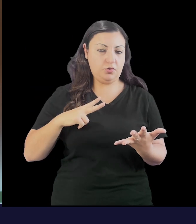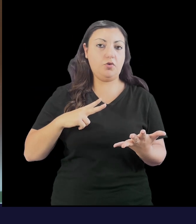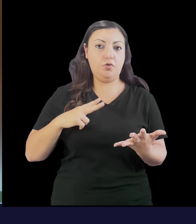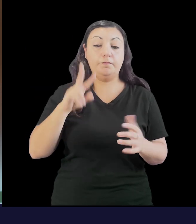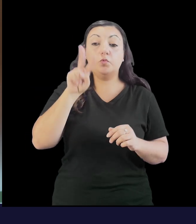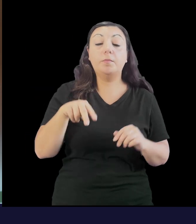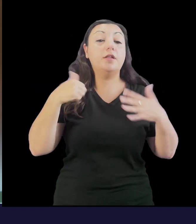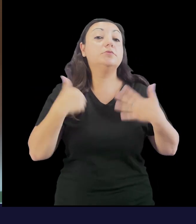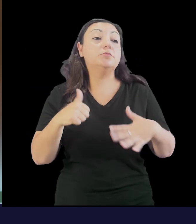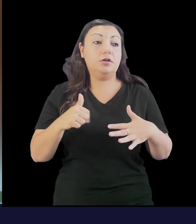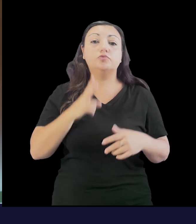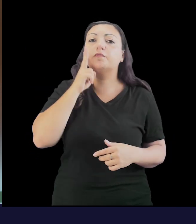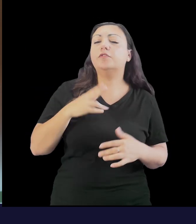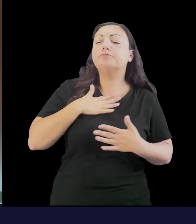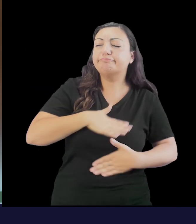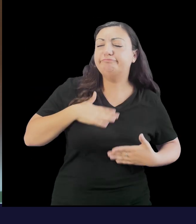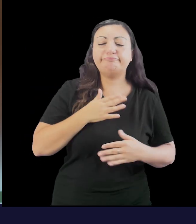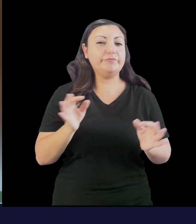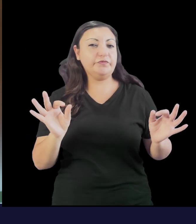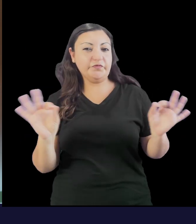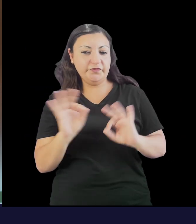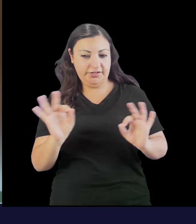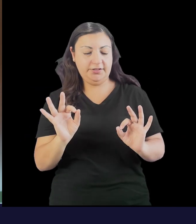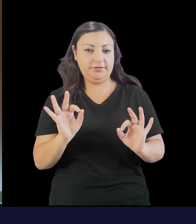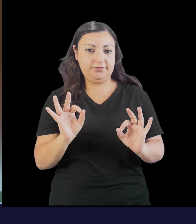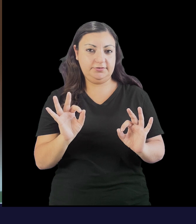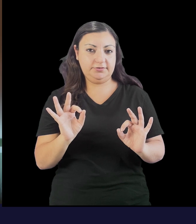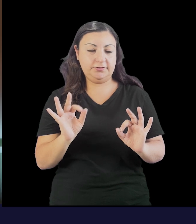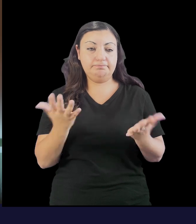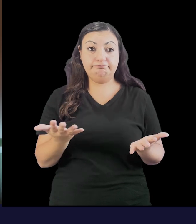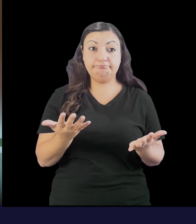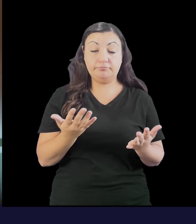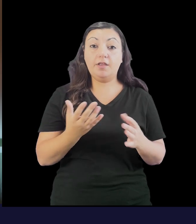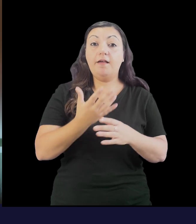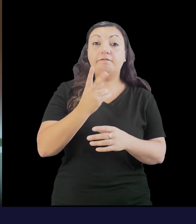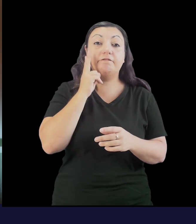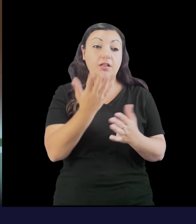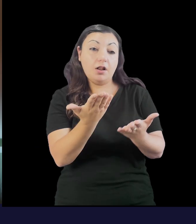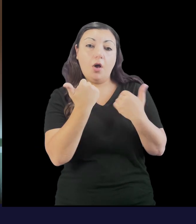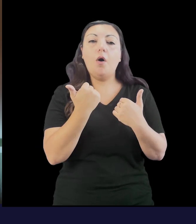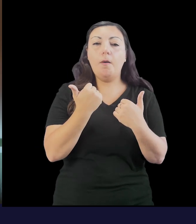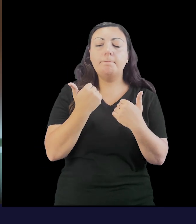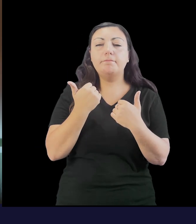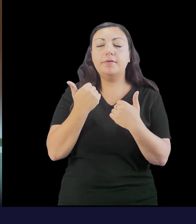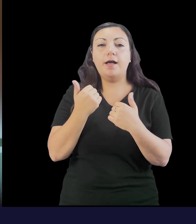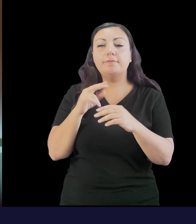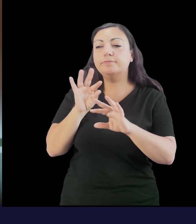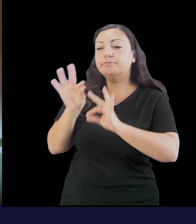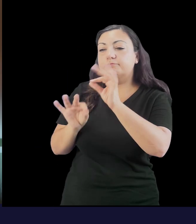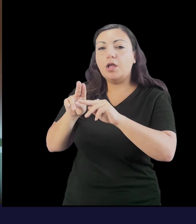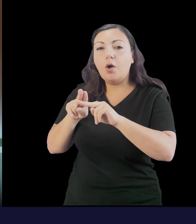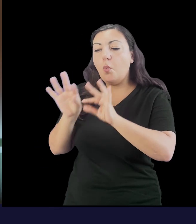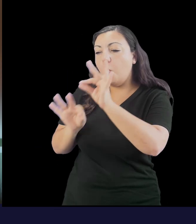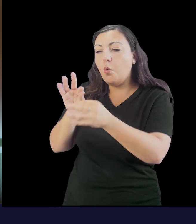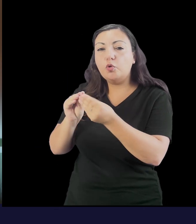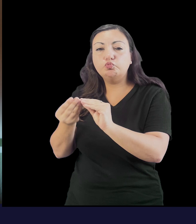2016 che ha una freschezza una piacevolezza molto particolare e una volta che avete trovato il vostro vino da